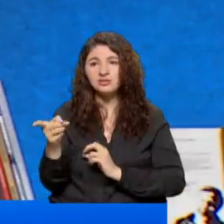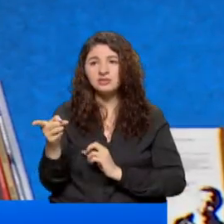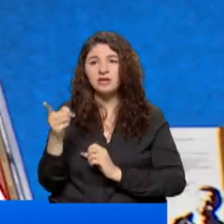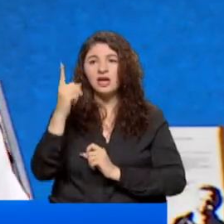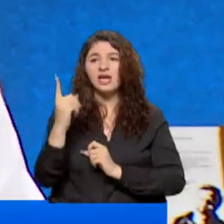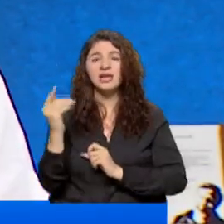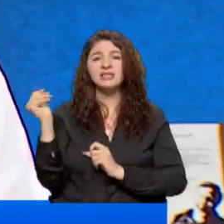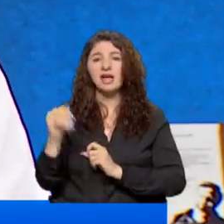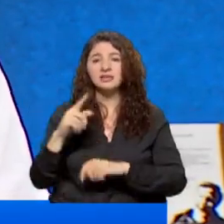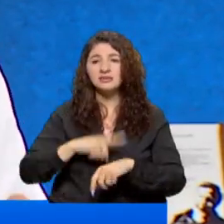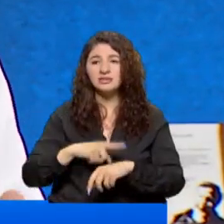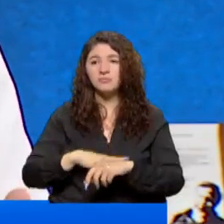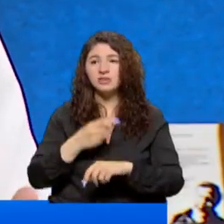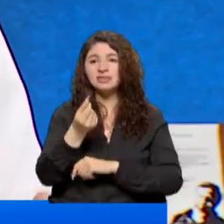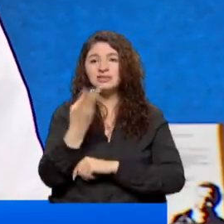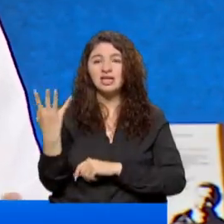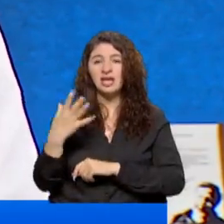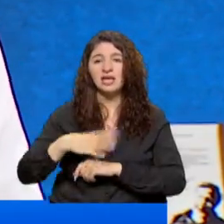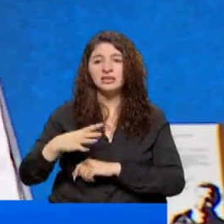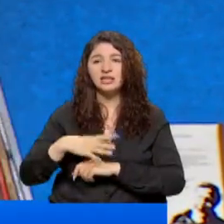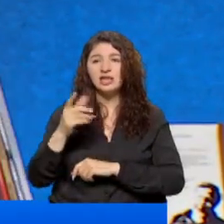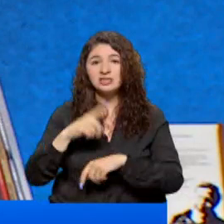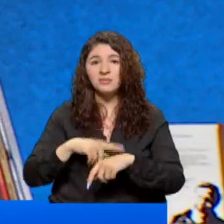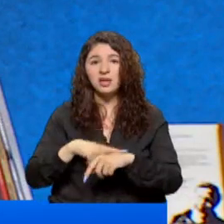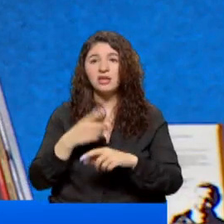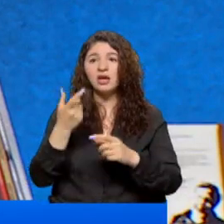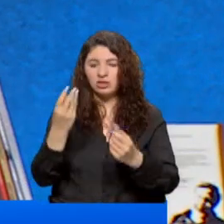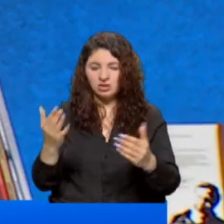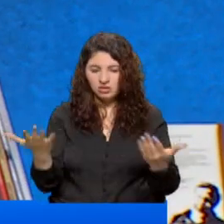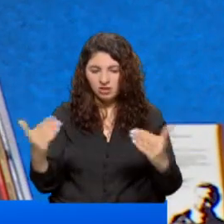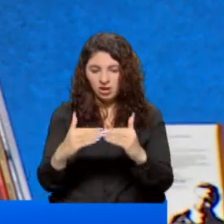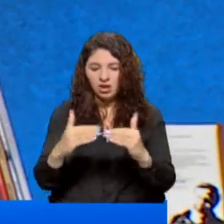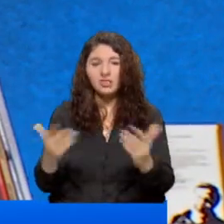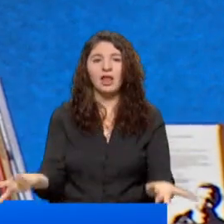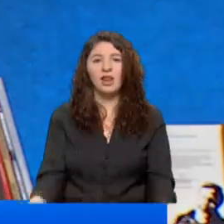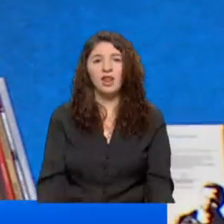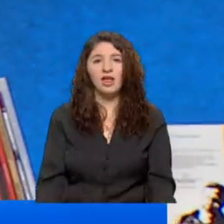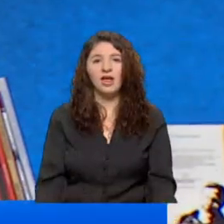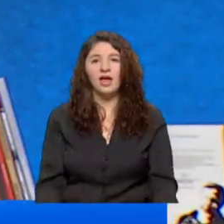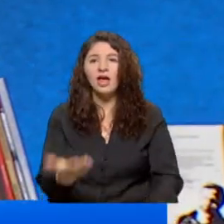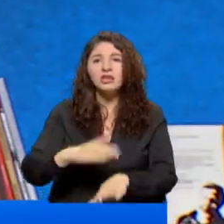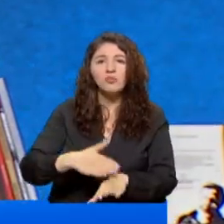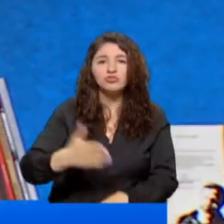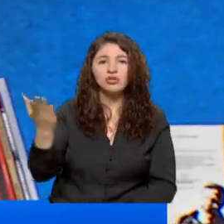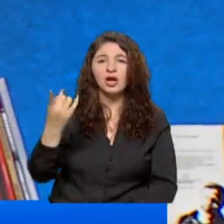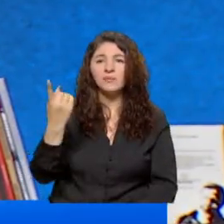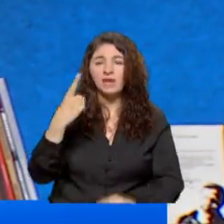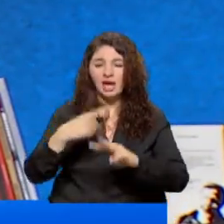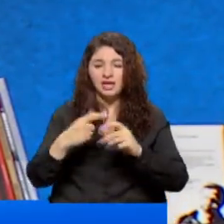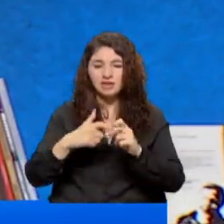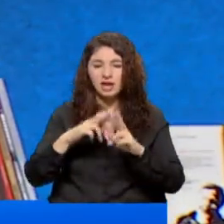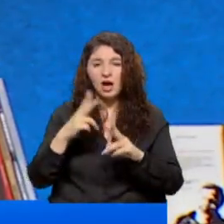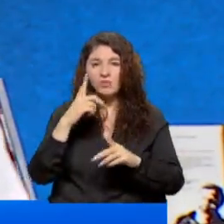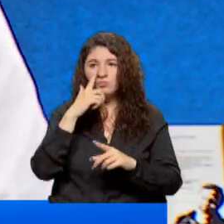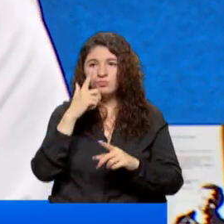ilk geldiği zaman rakamları istedikleri zaman rakamlar tutmuyor Born e yapabilir şimdi yani bir ev SGK